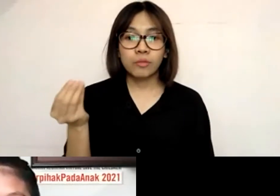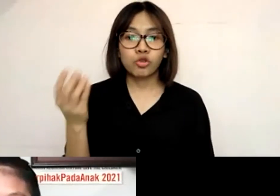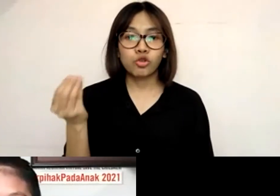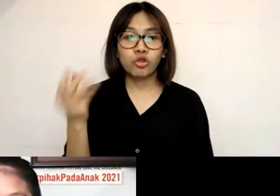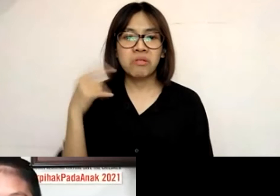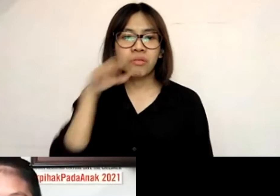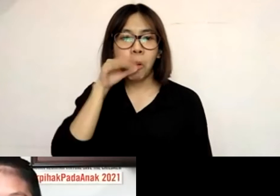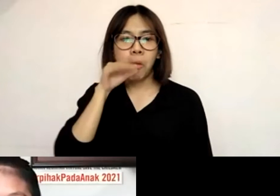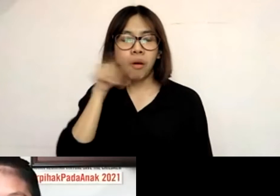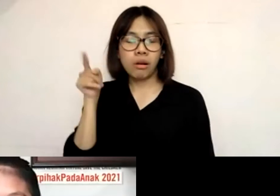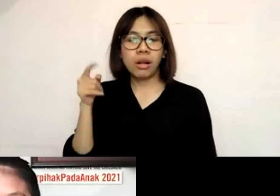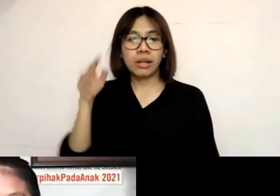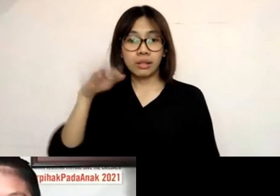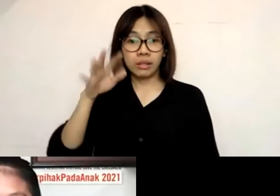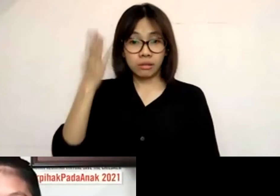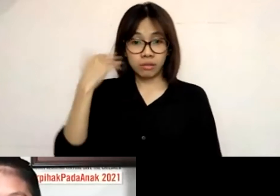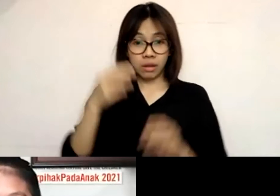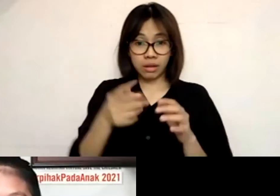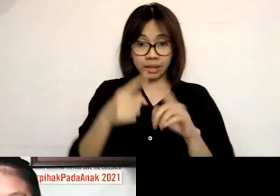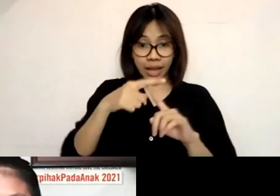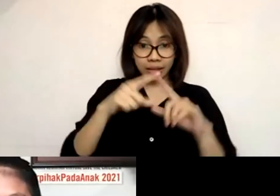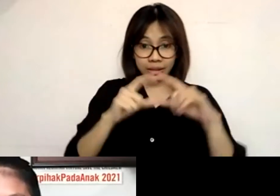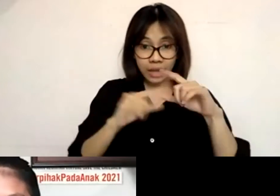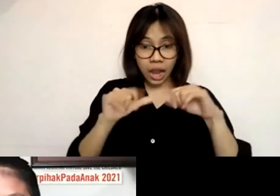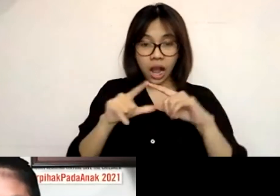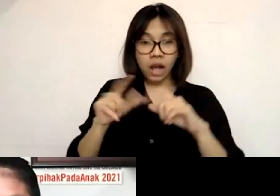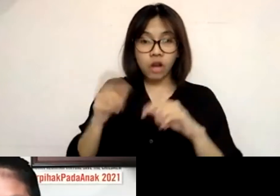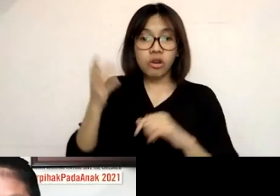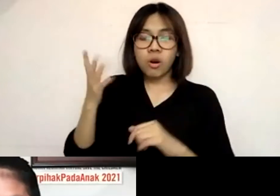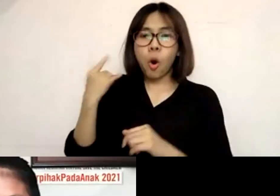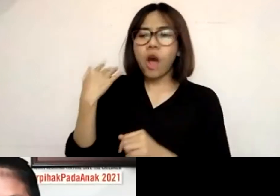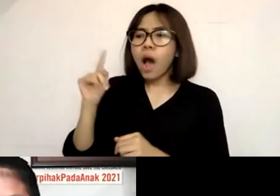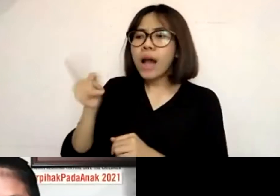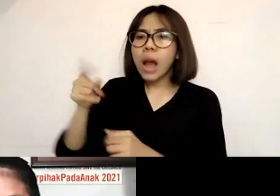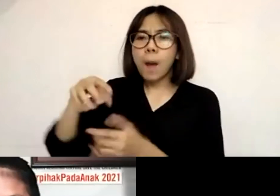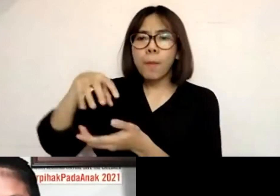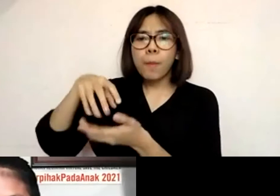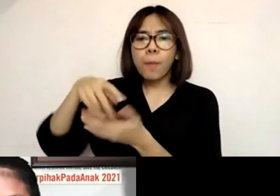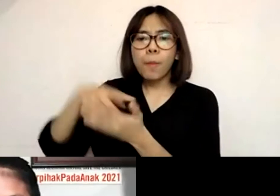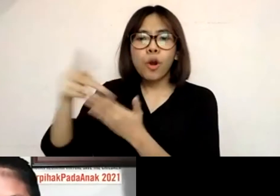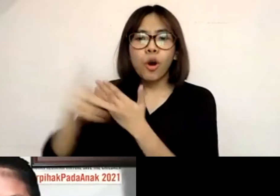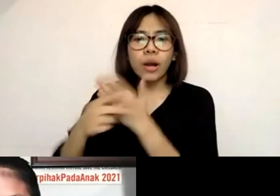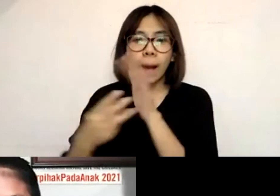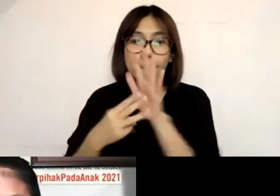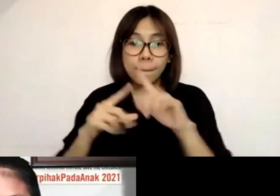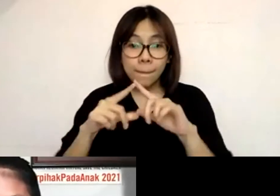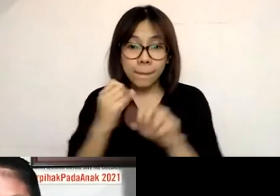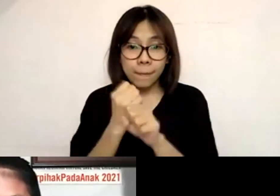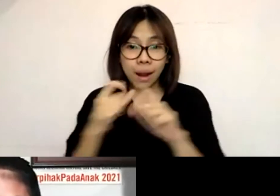Tasya mencoba daftar sendiri atau dapat infonya dari mana kalau ada lowongan magang pada saat itu?